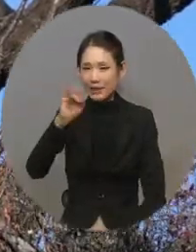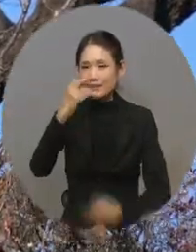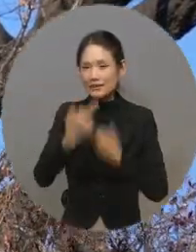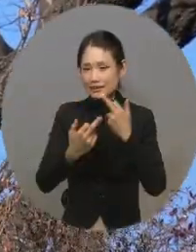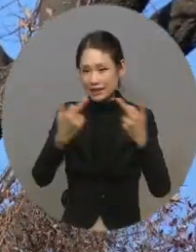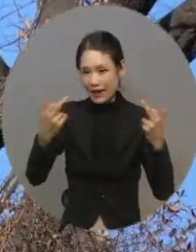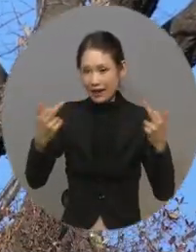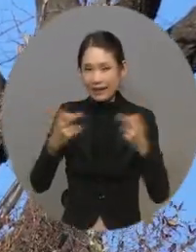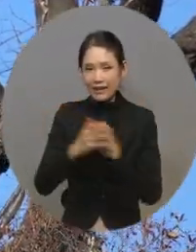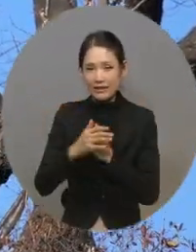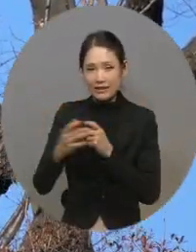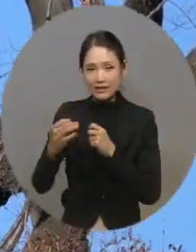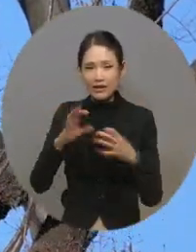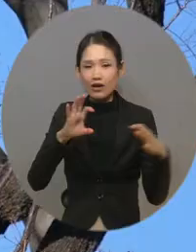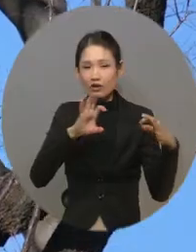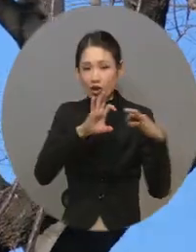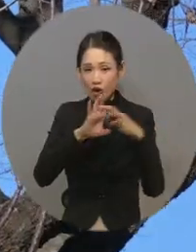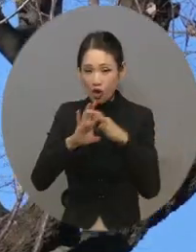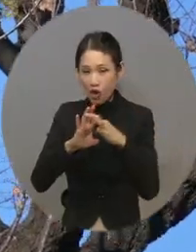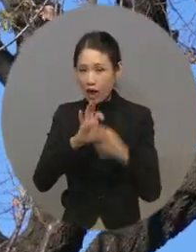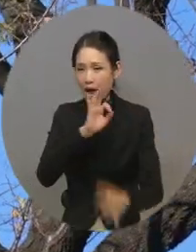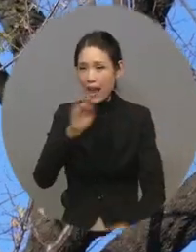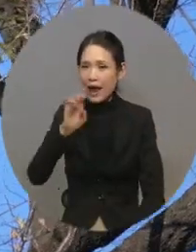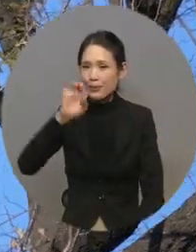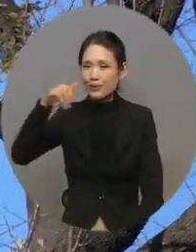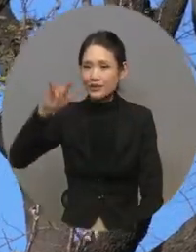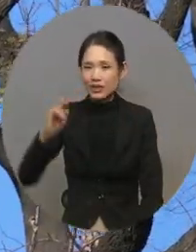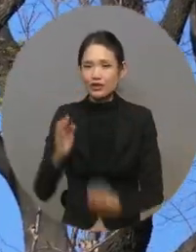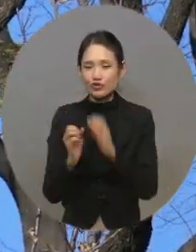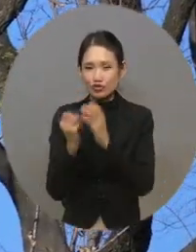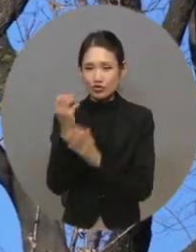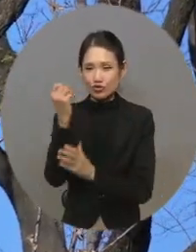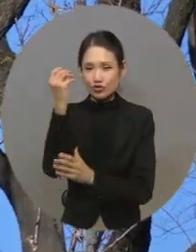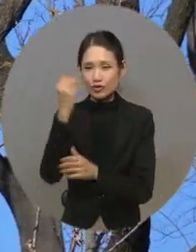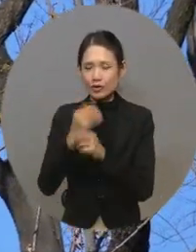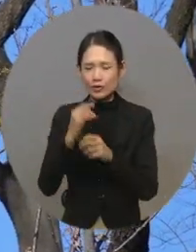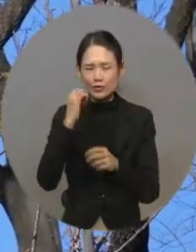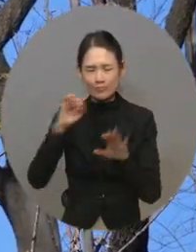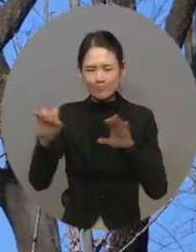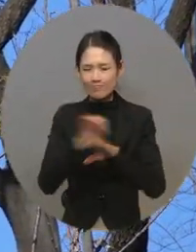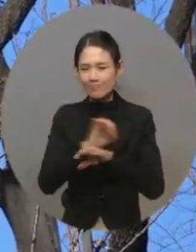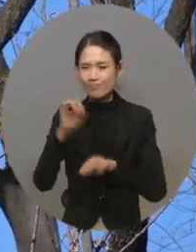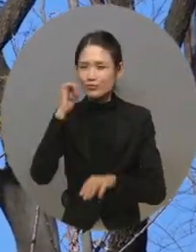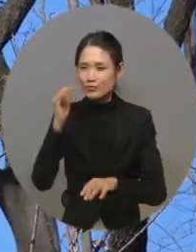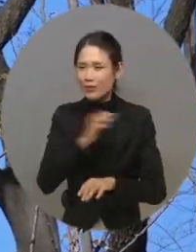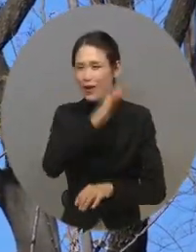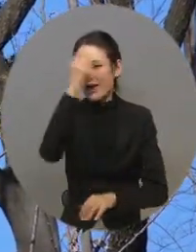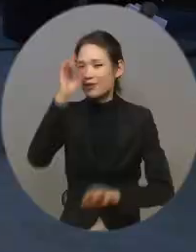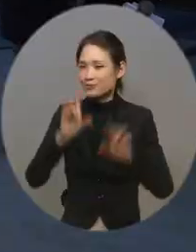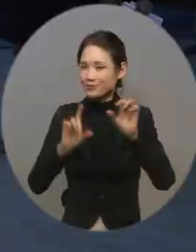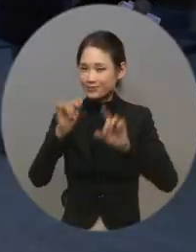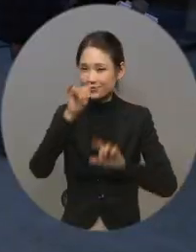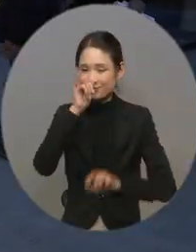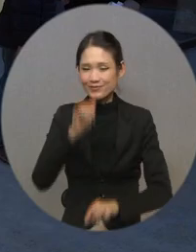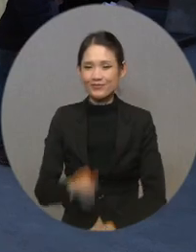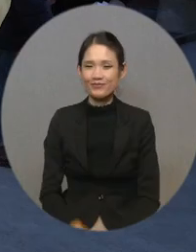교태전 구들과 연결된 아미산 굴뚝마저도 뛰어난 조형미를 자랑합니다.